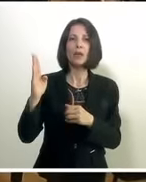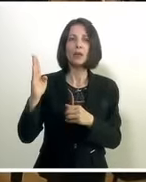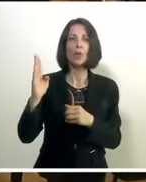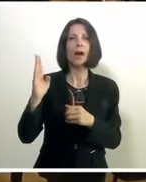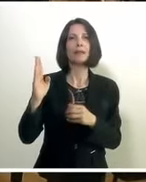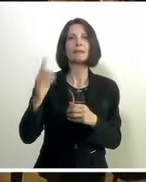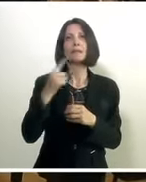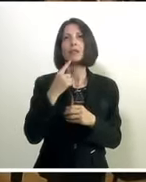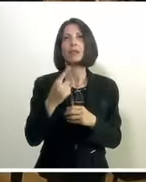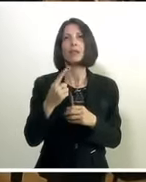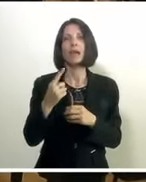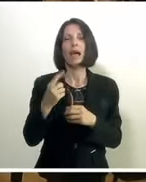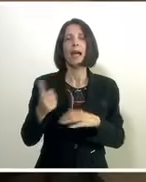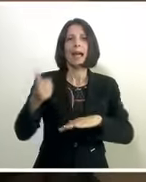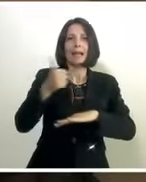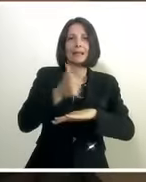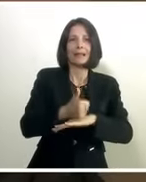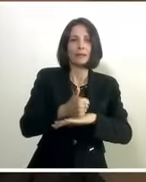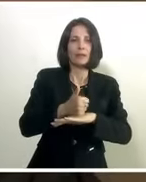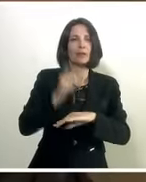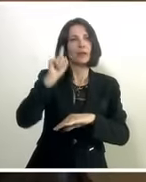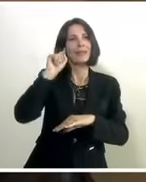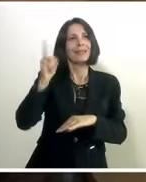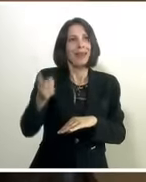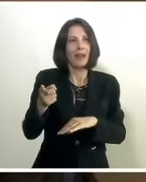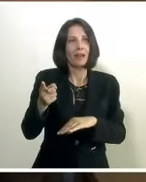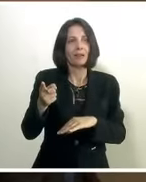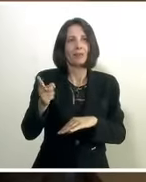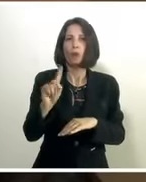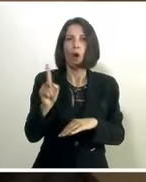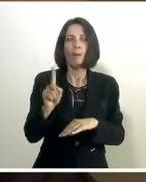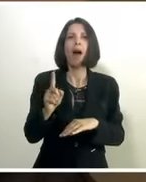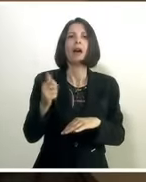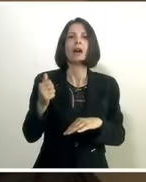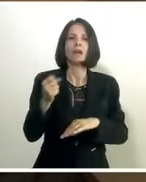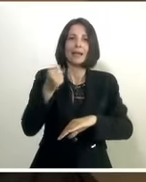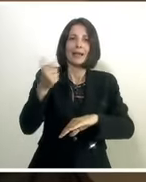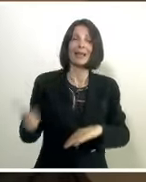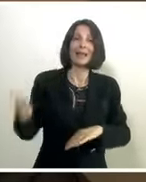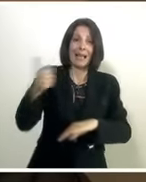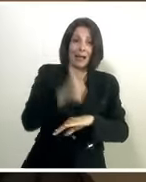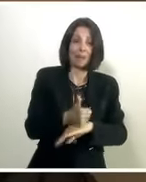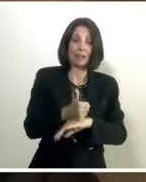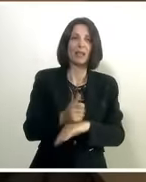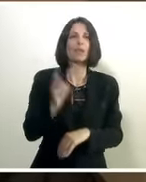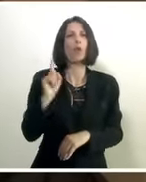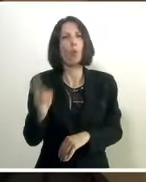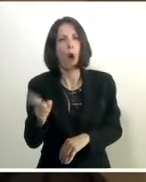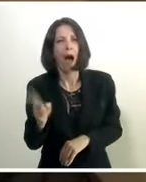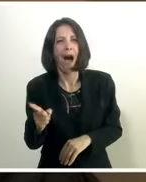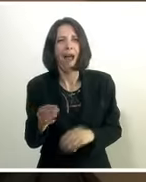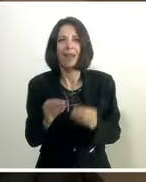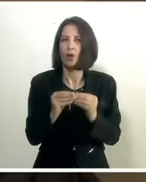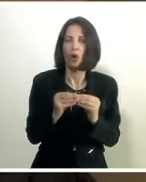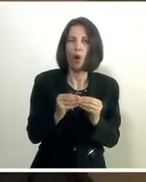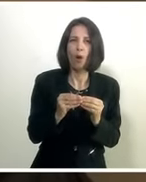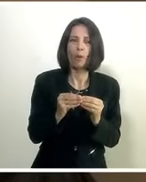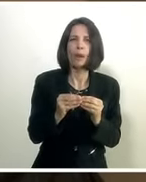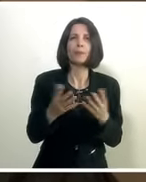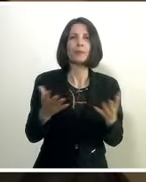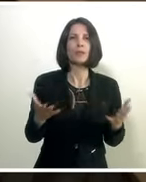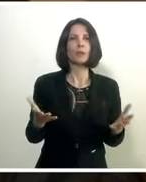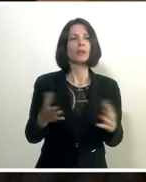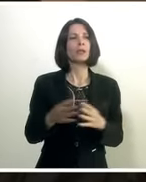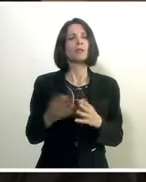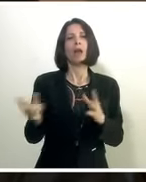se dovesse esserci il capitalismo Ma quale capitalismo e in ciò sta a Miia avviso uno degli elementi più importanti